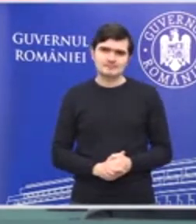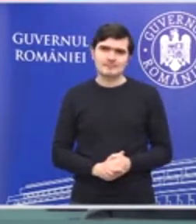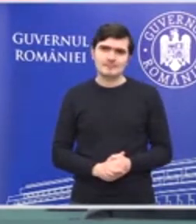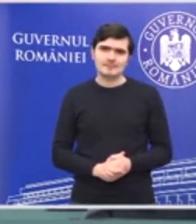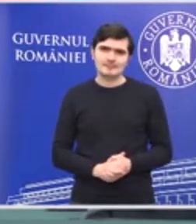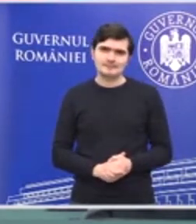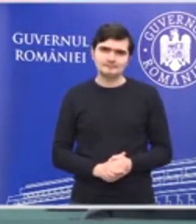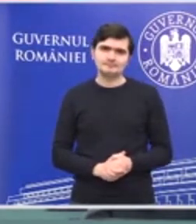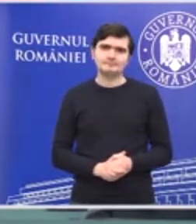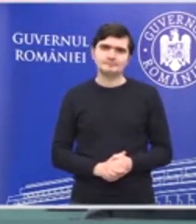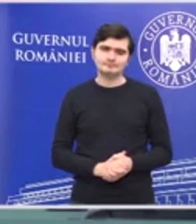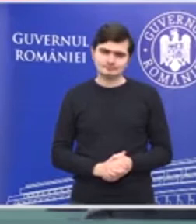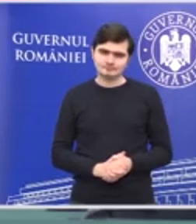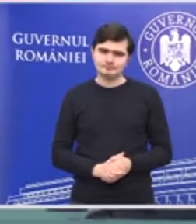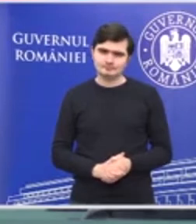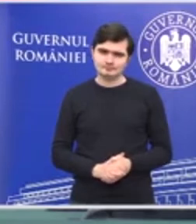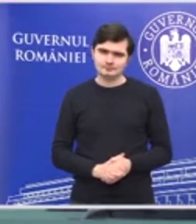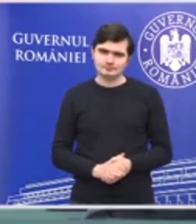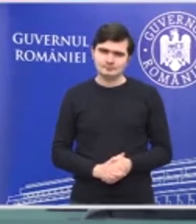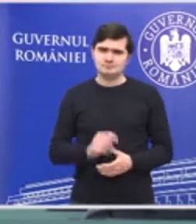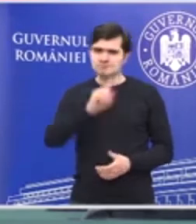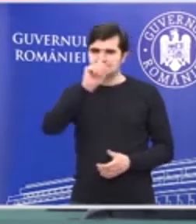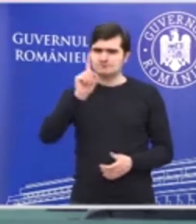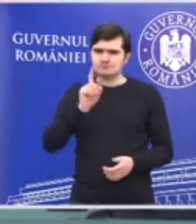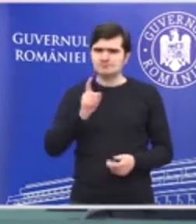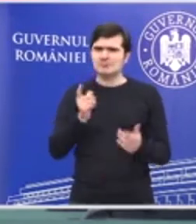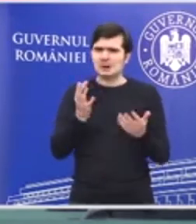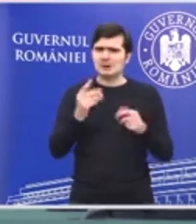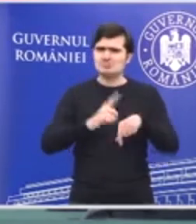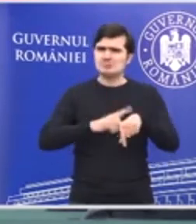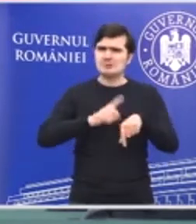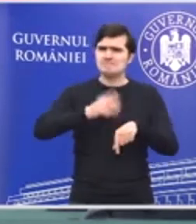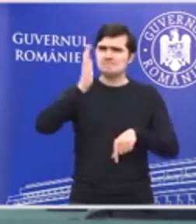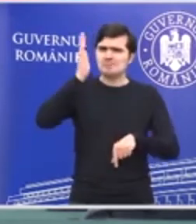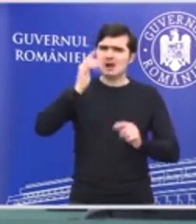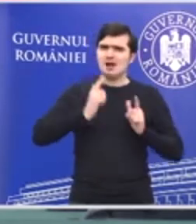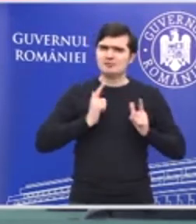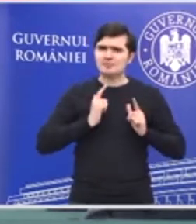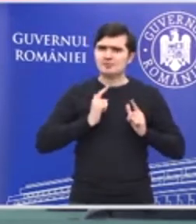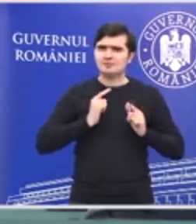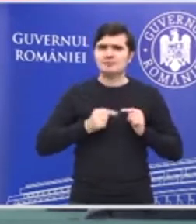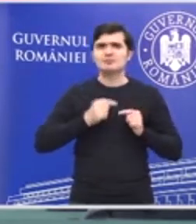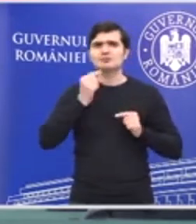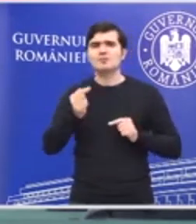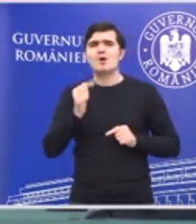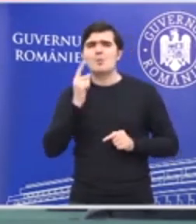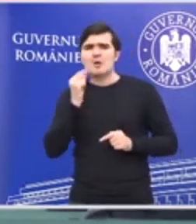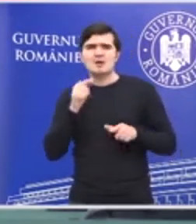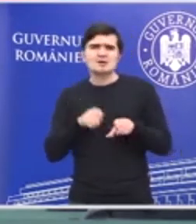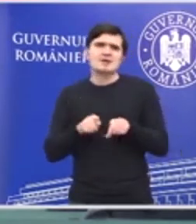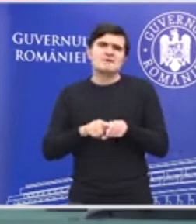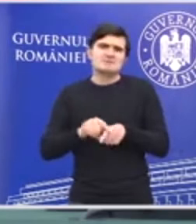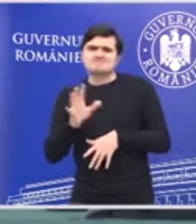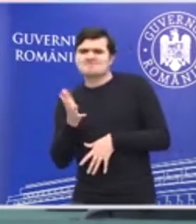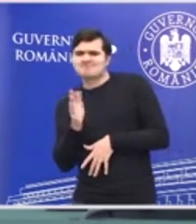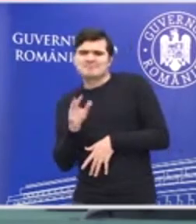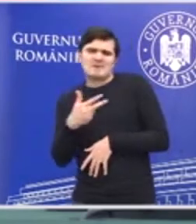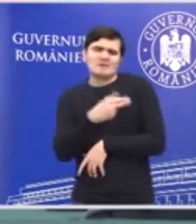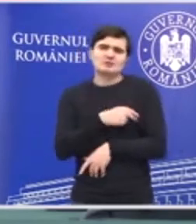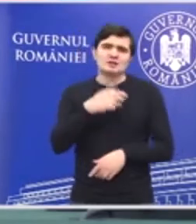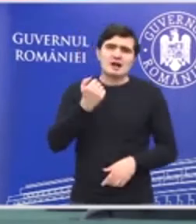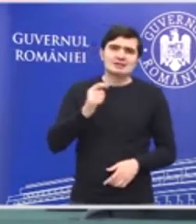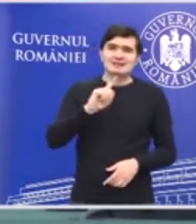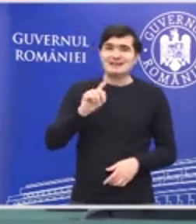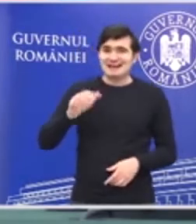Gabriela Del Pupo, B1 TV. În cât timp ne putem aștepta ca în urma acestor reticențe de vaccinare cu AstraZeneca să avem primele